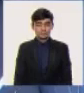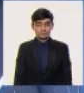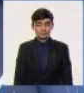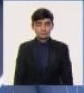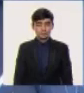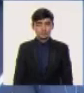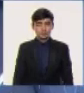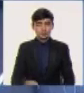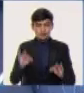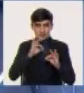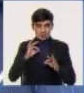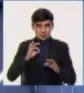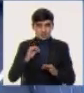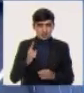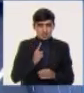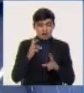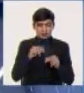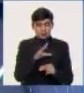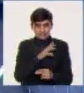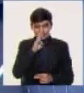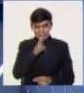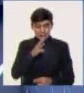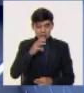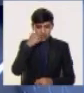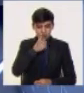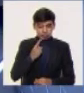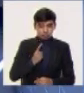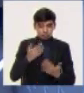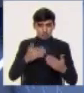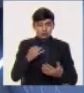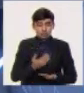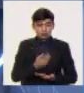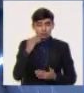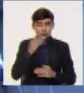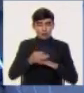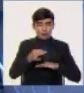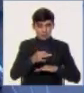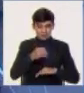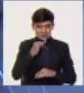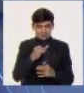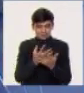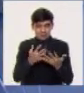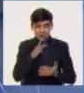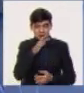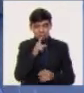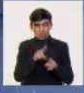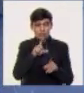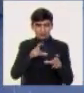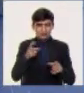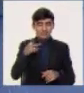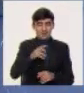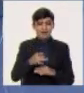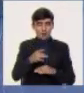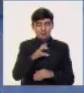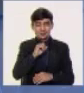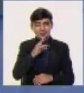обещанного три года ждут это выражение как нельзя кстати подходит для жителей туркестанской области уже несколько лет людей из двух районов